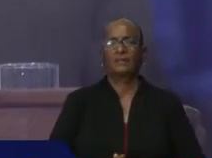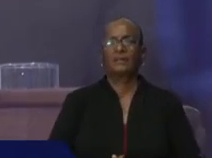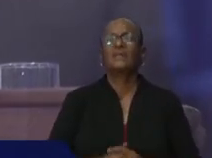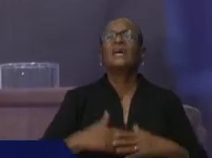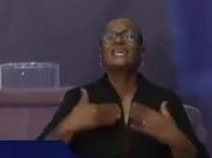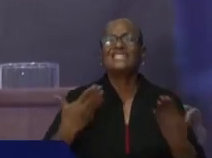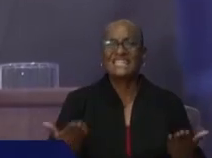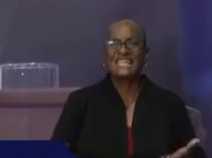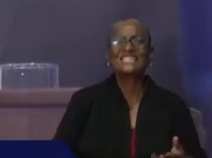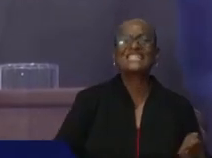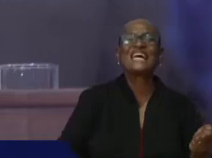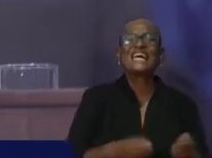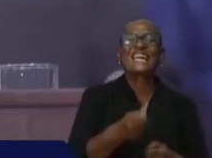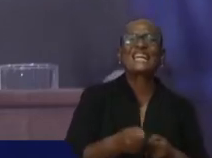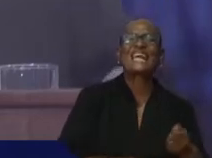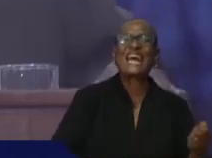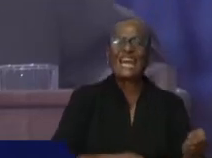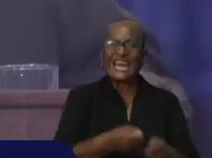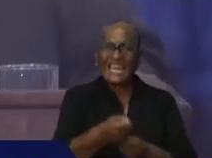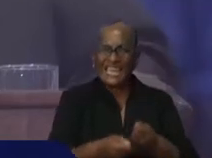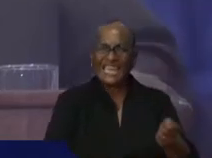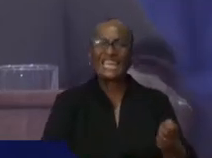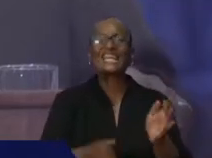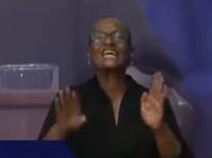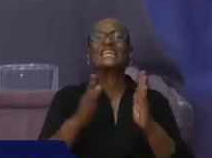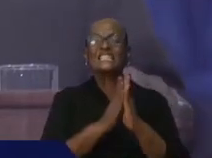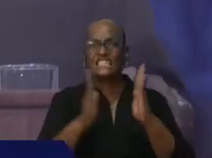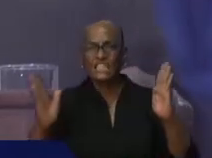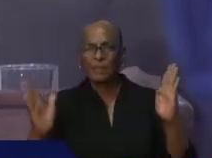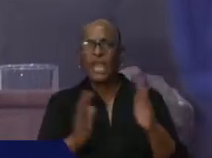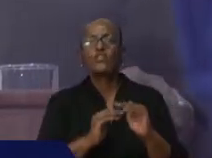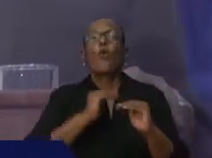Het is regeertermijn overschrijdend.